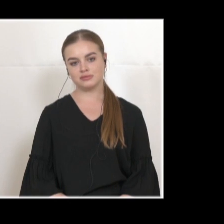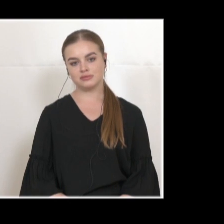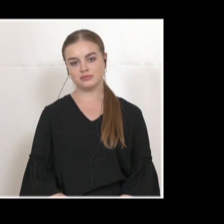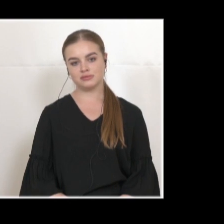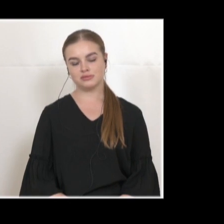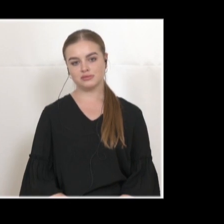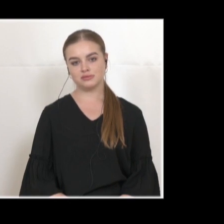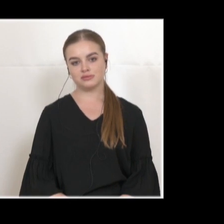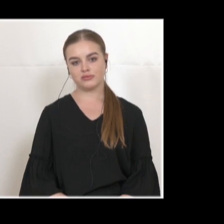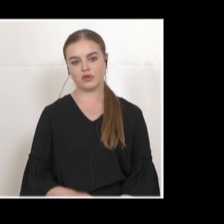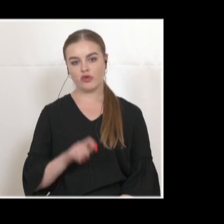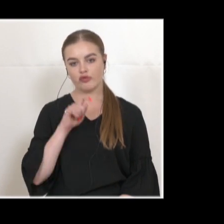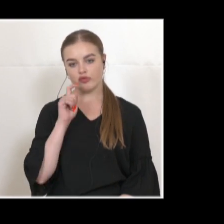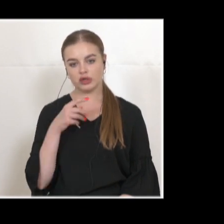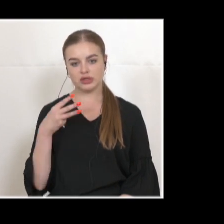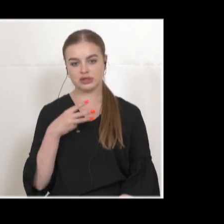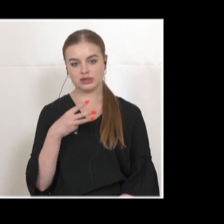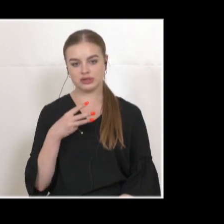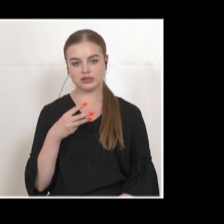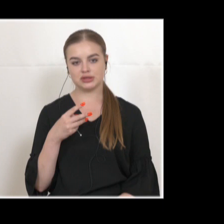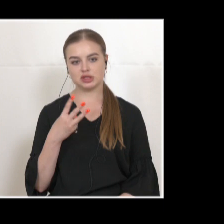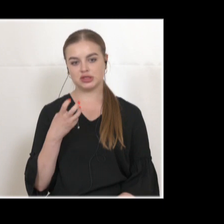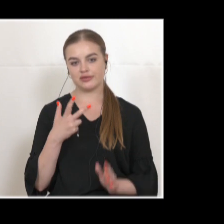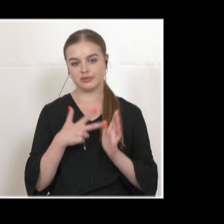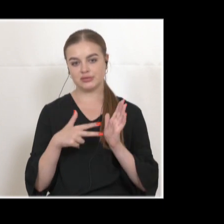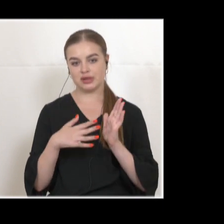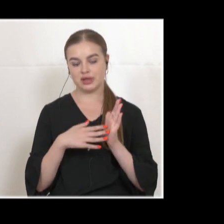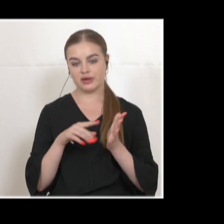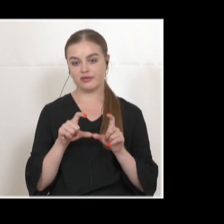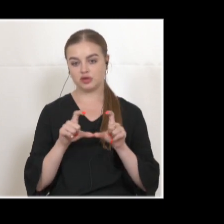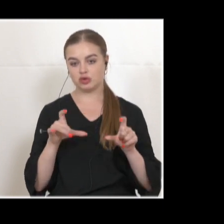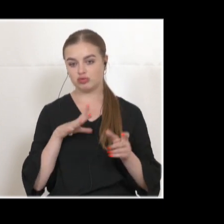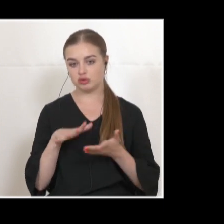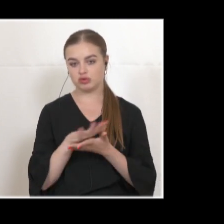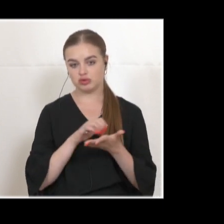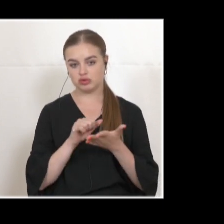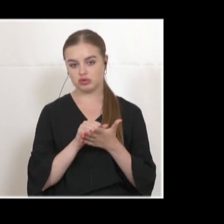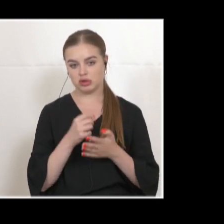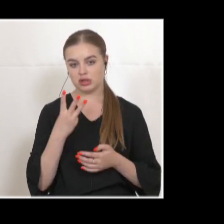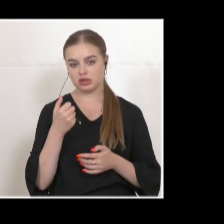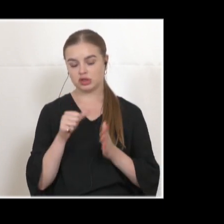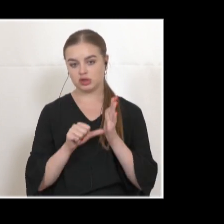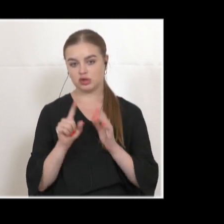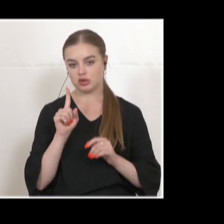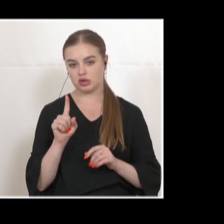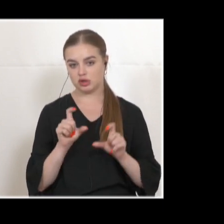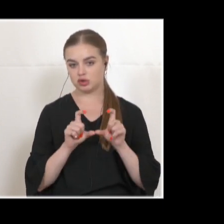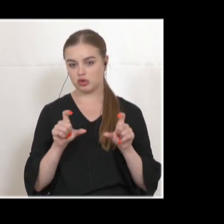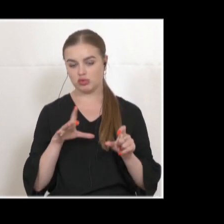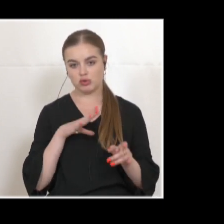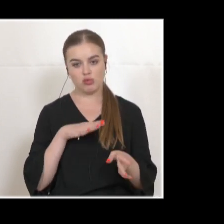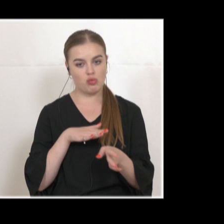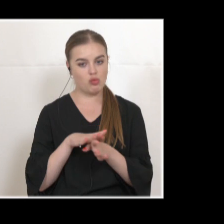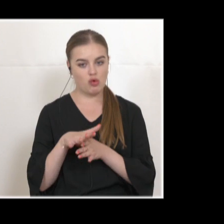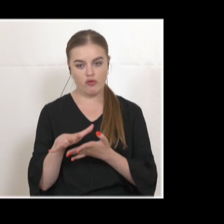В Україні 3389 школ було зруйновано, 361 школа була повністю